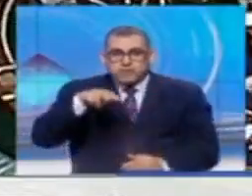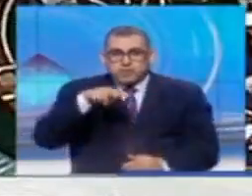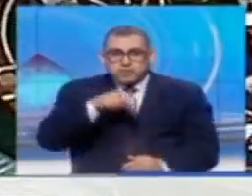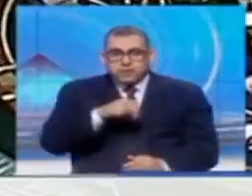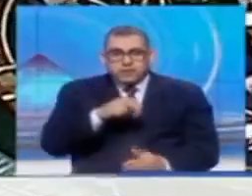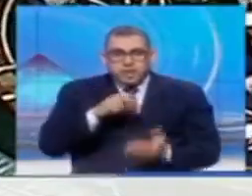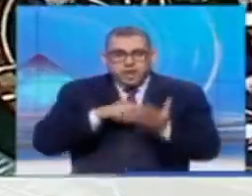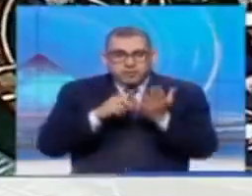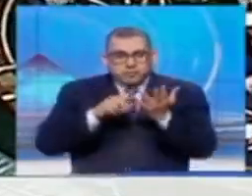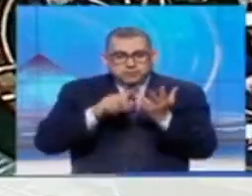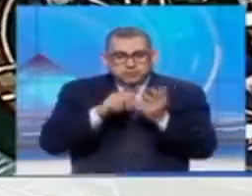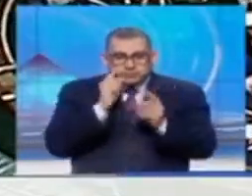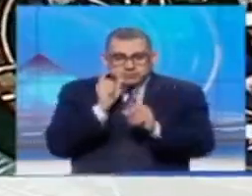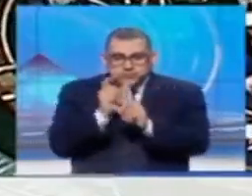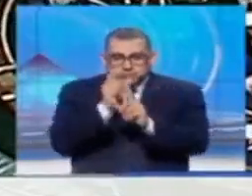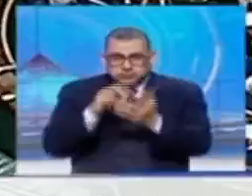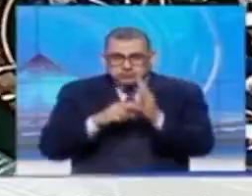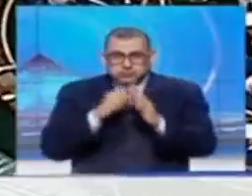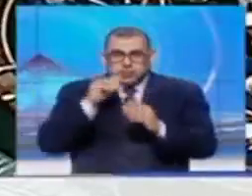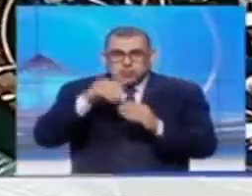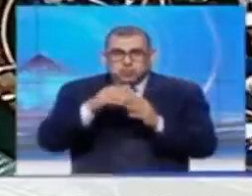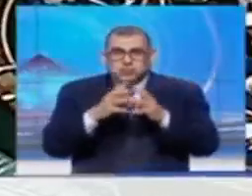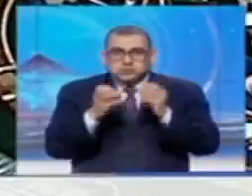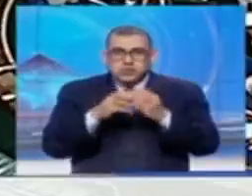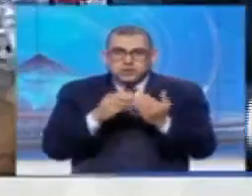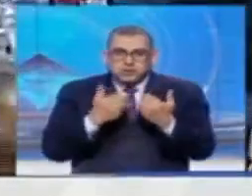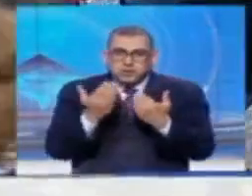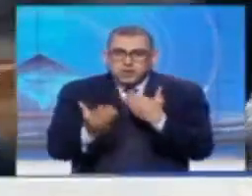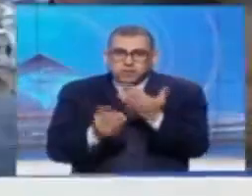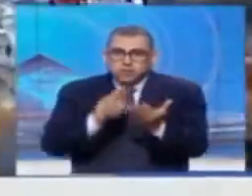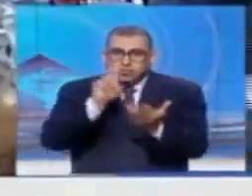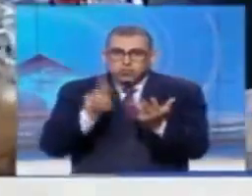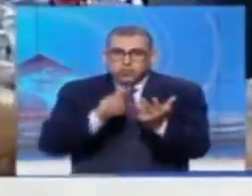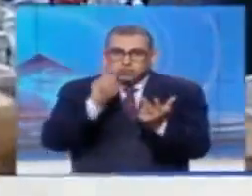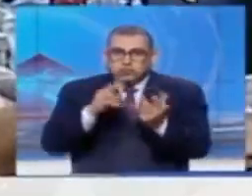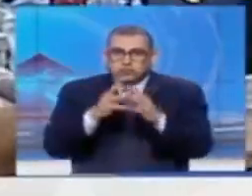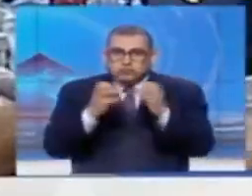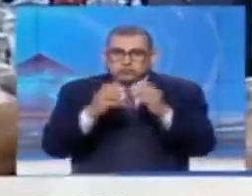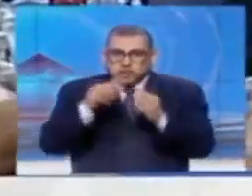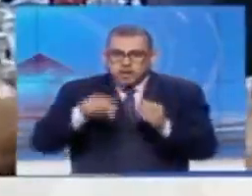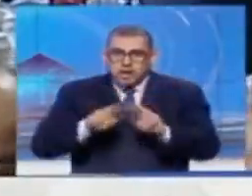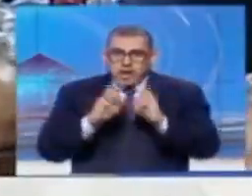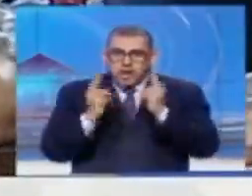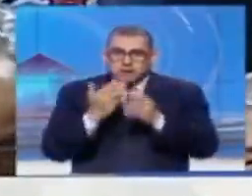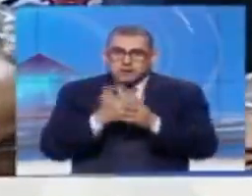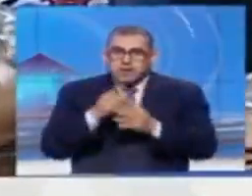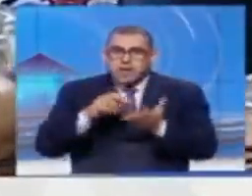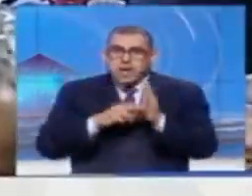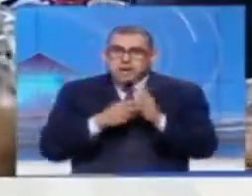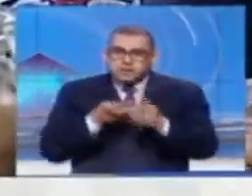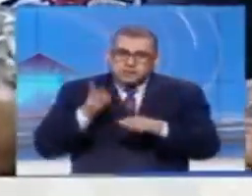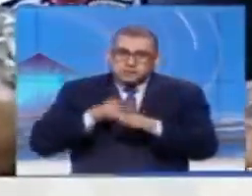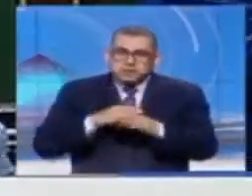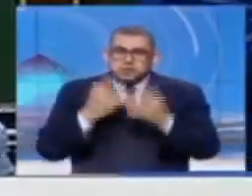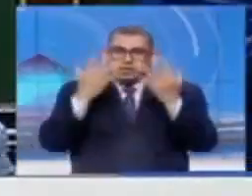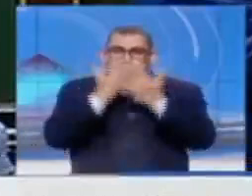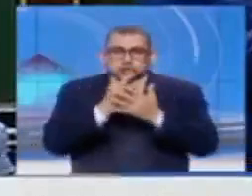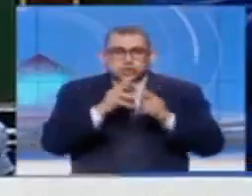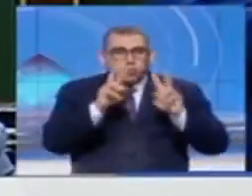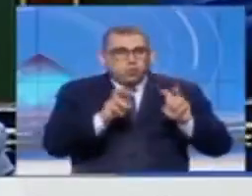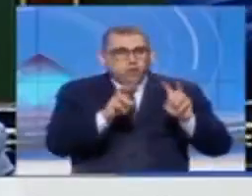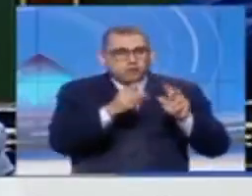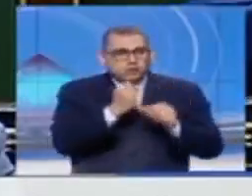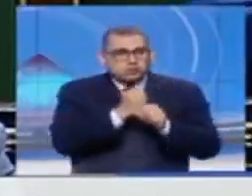أداة رقابية تمثلت في طلبات الإحاطة والأسئلة والمناقشة العامة بشأن سبل إعادة تشغيل المصانع